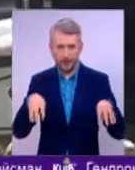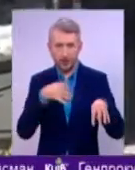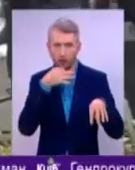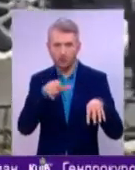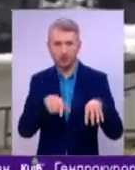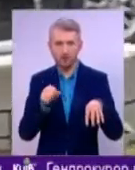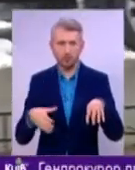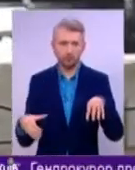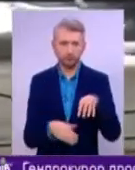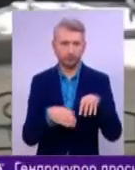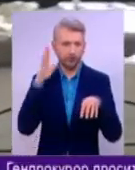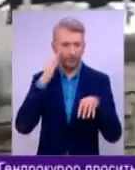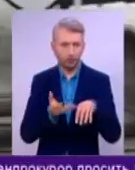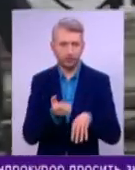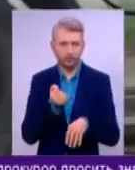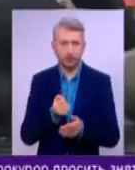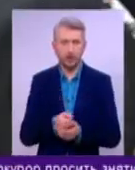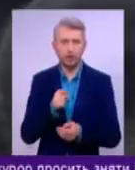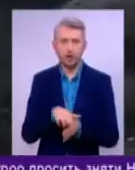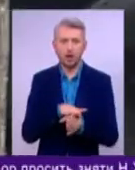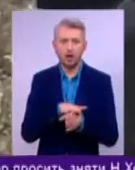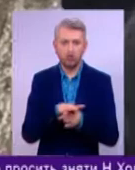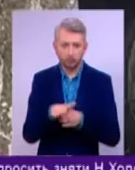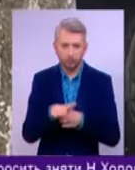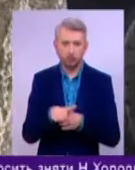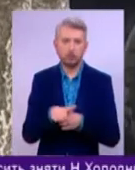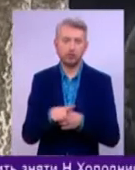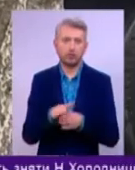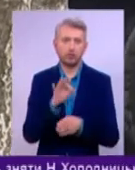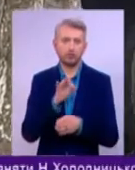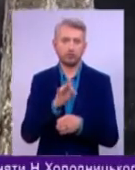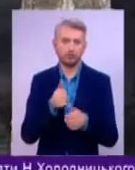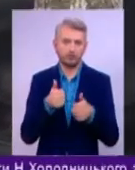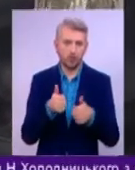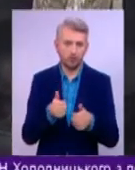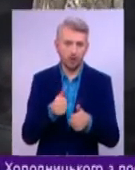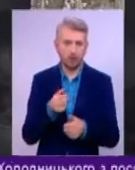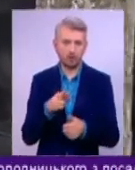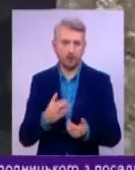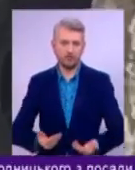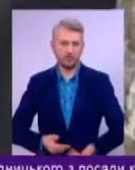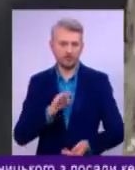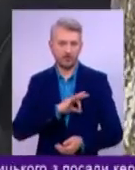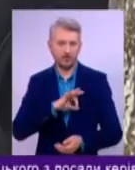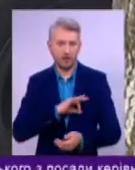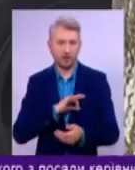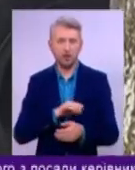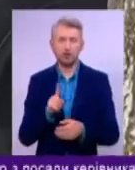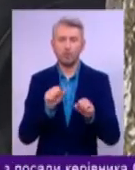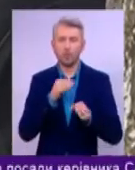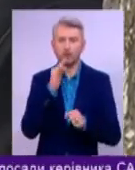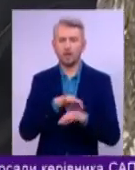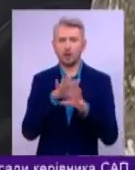набрати питної води. Вона абсолютно дієва для побутового вжитку. Ну, власне, що можна сказати, загалом